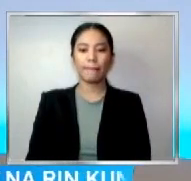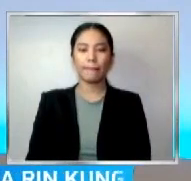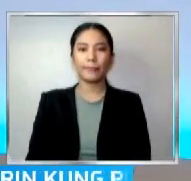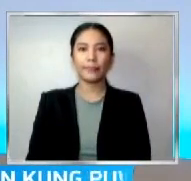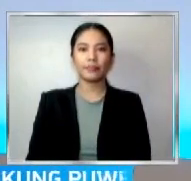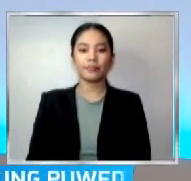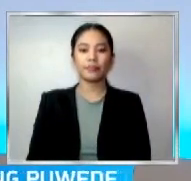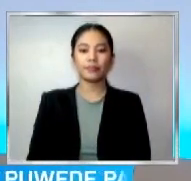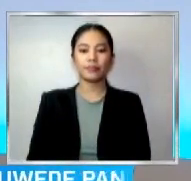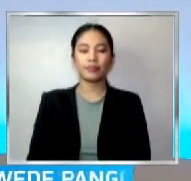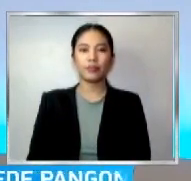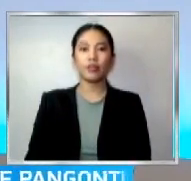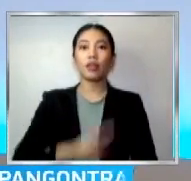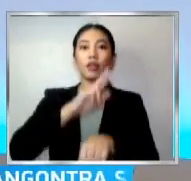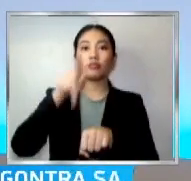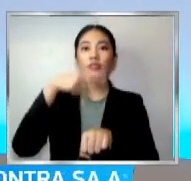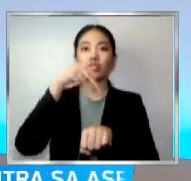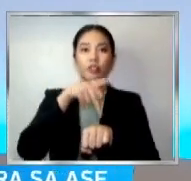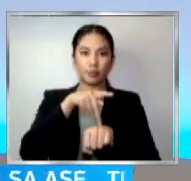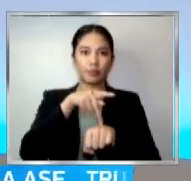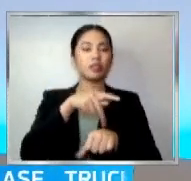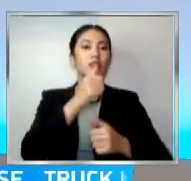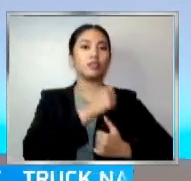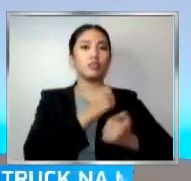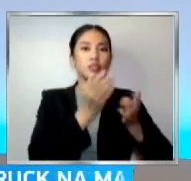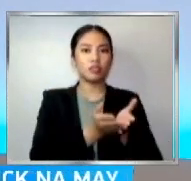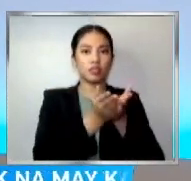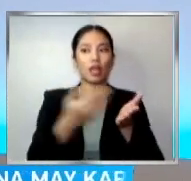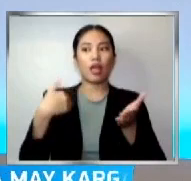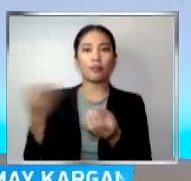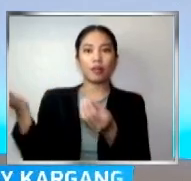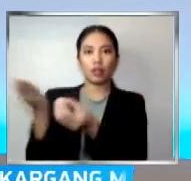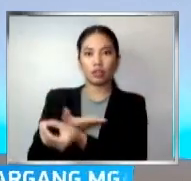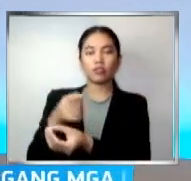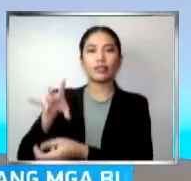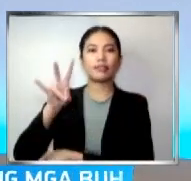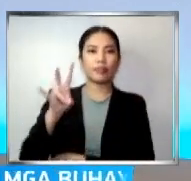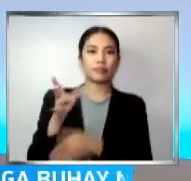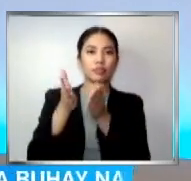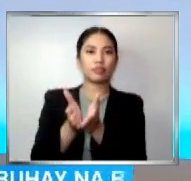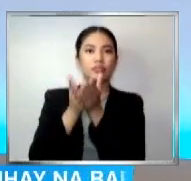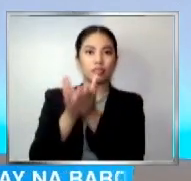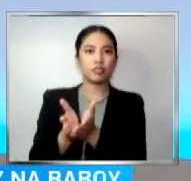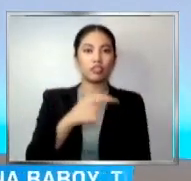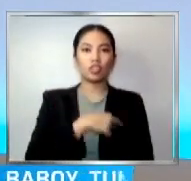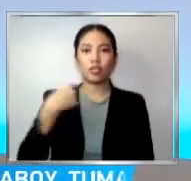Pinaalis ng Philippine Coast Guard ang pitong Chinese vessels sa West Philippine Sea. May ulat on the spot si Chino Gaston.